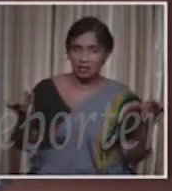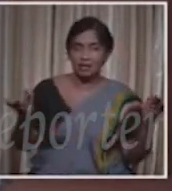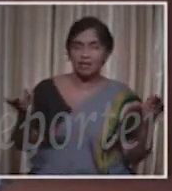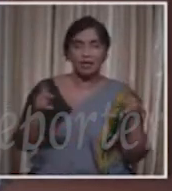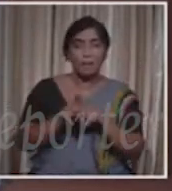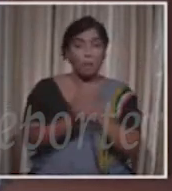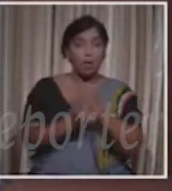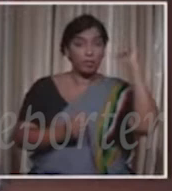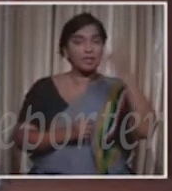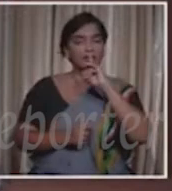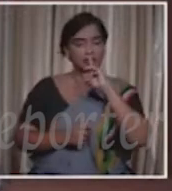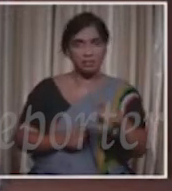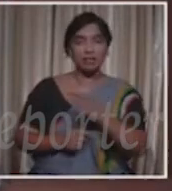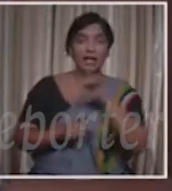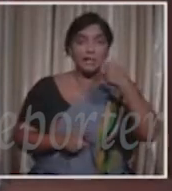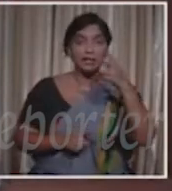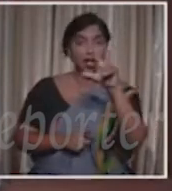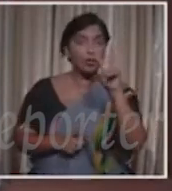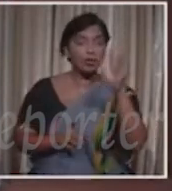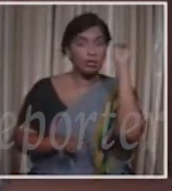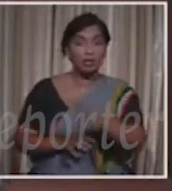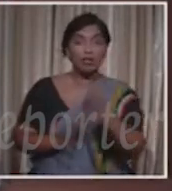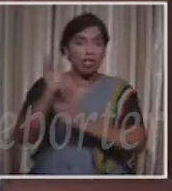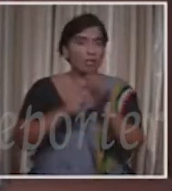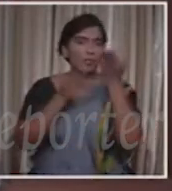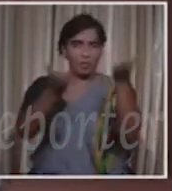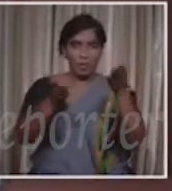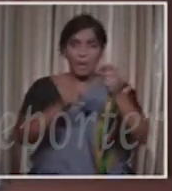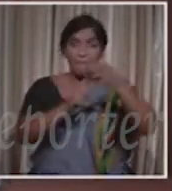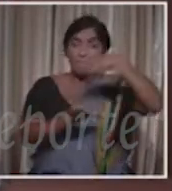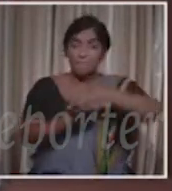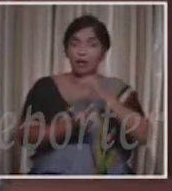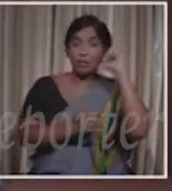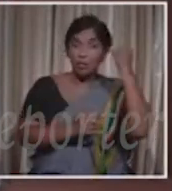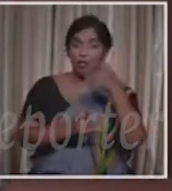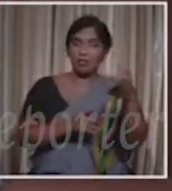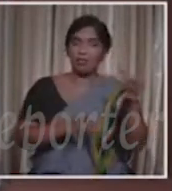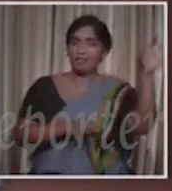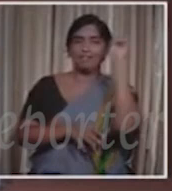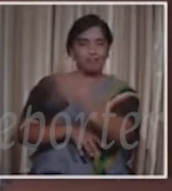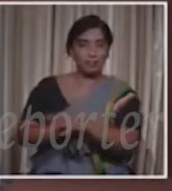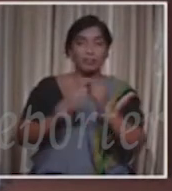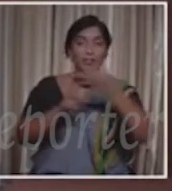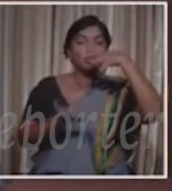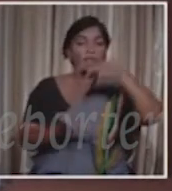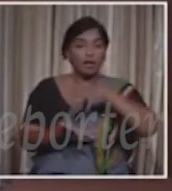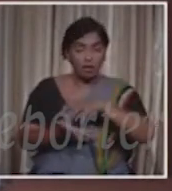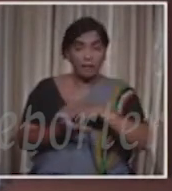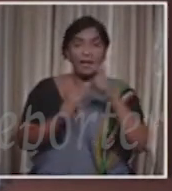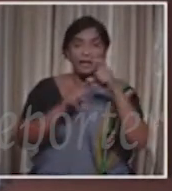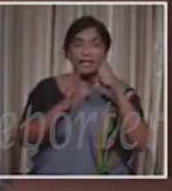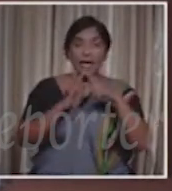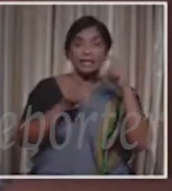හරිද? මතකද යන්න පොලිස්පති කියන්නේ 182ක් පත් කරලා තියන්නේ තමුන්වන්සලා. පළාතේ OIS තමුන්වන්සගේ ගෝලයා.